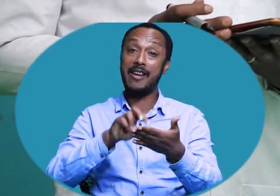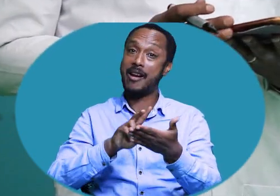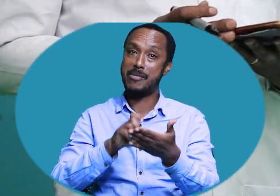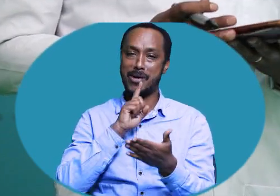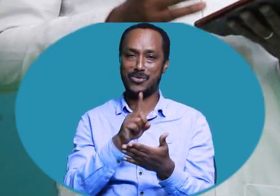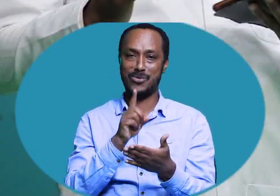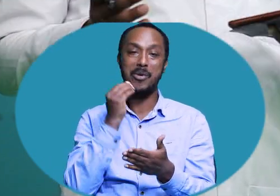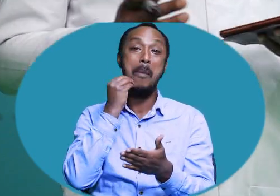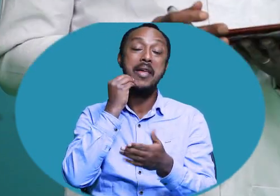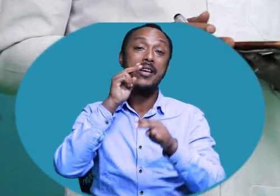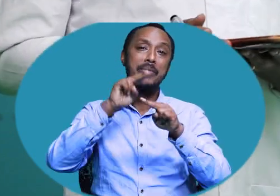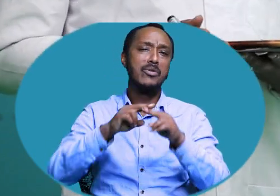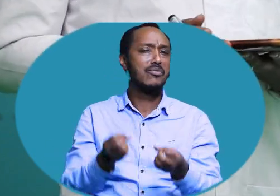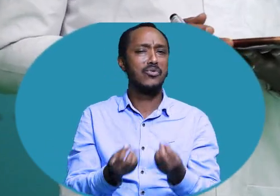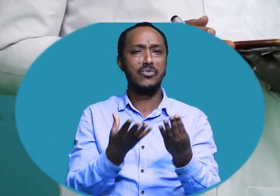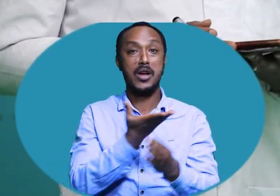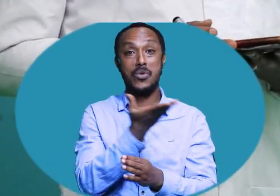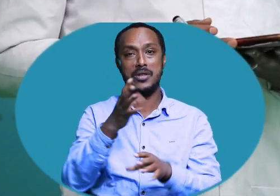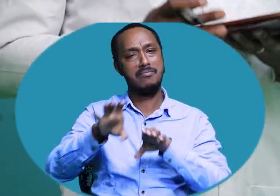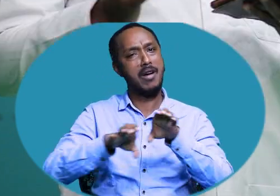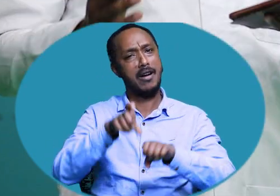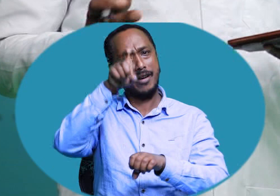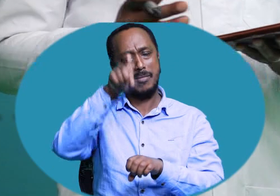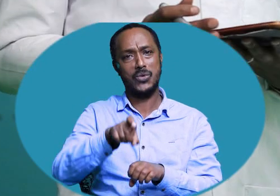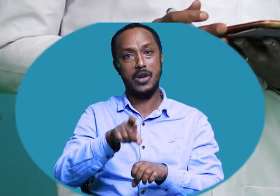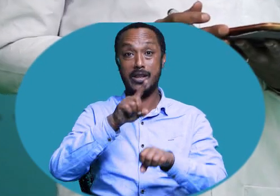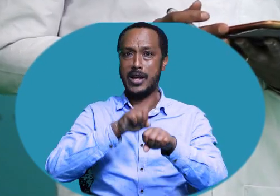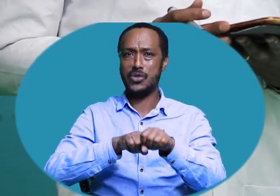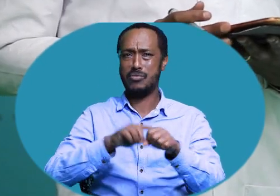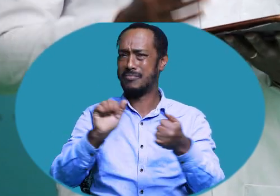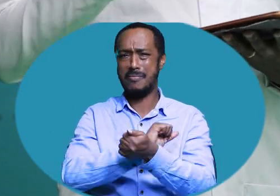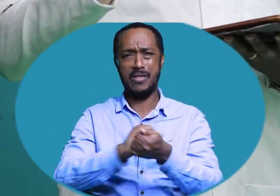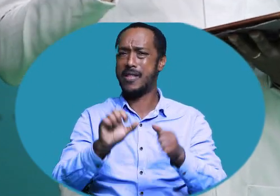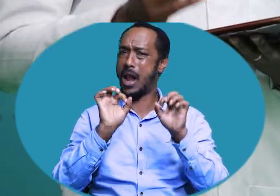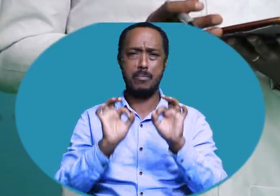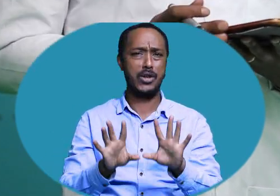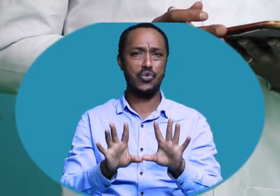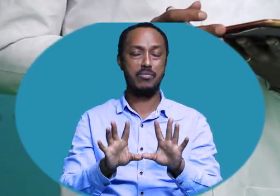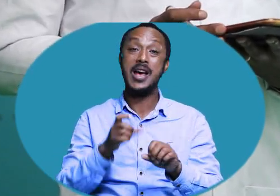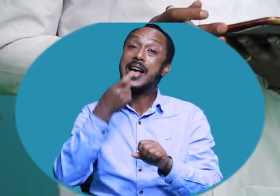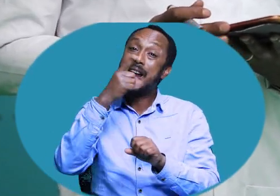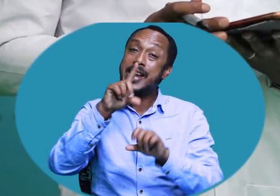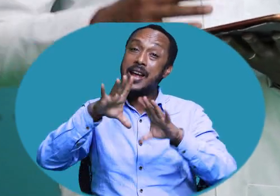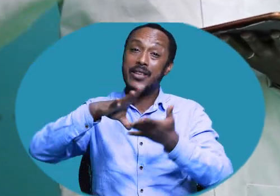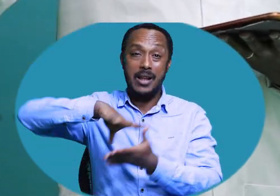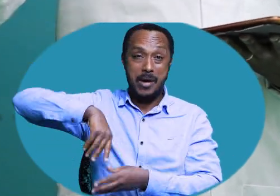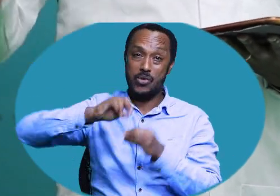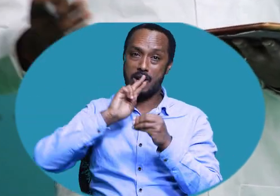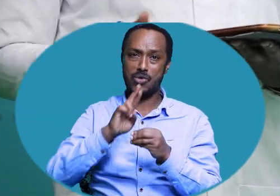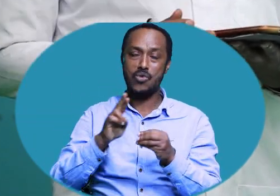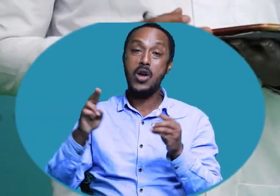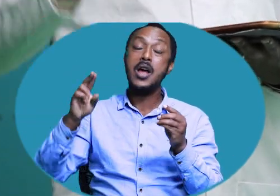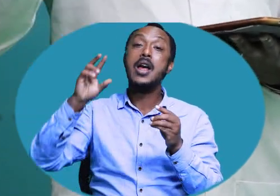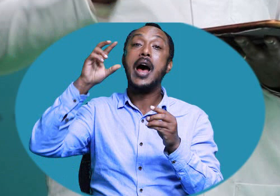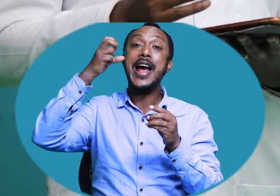ተቀምጣችሁ ብዙ ነገሮች ማድረግ ይኖርባችኋል። ጊዜያችሁ ዝም ብላችሁ ማቃጠል የለባችሁ። እንደ 11ኛ ክፍል ደግሞ ተማሪ ለ12ኛ